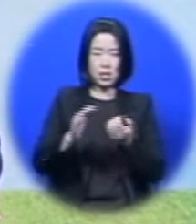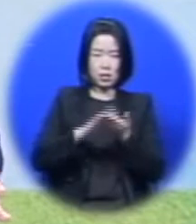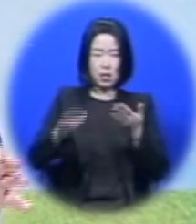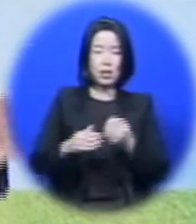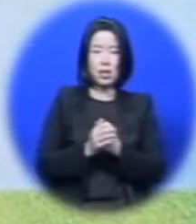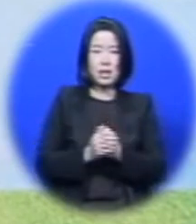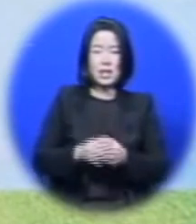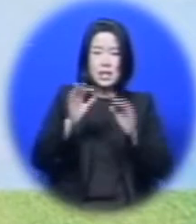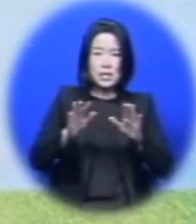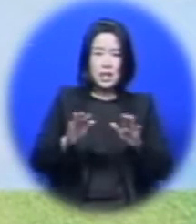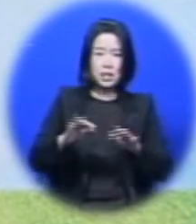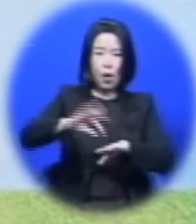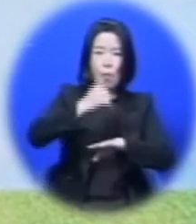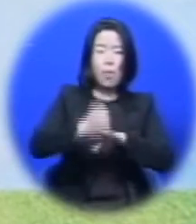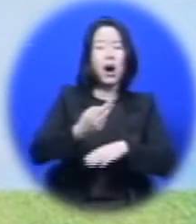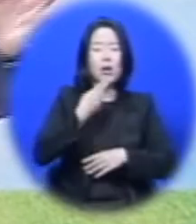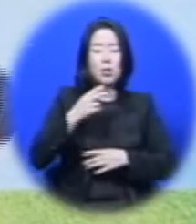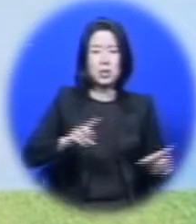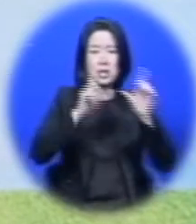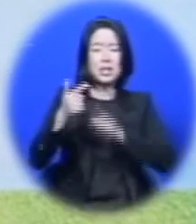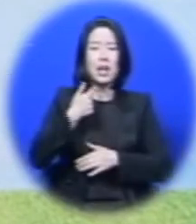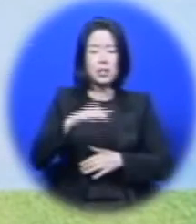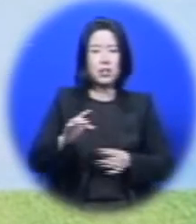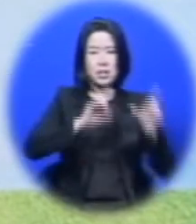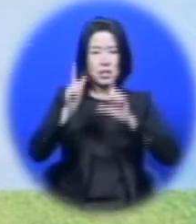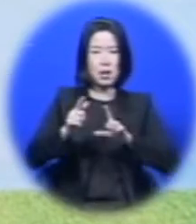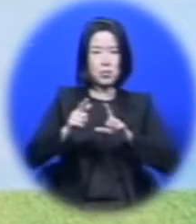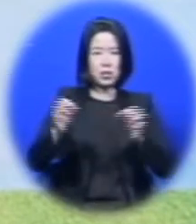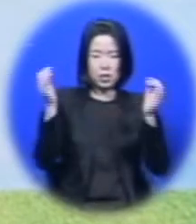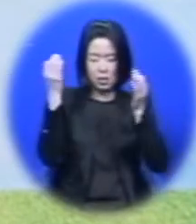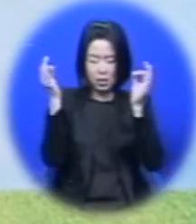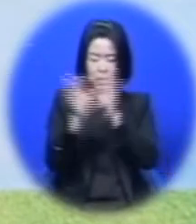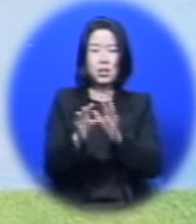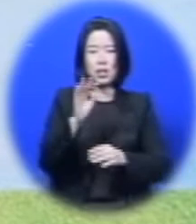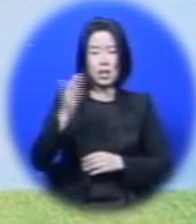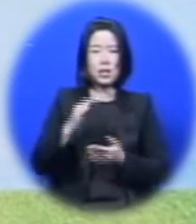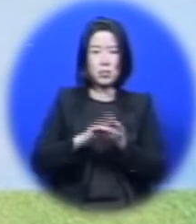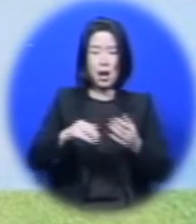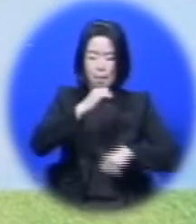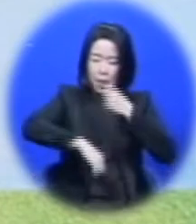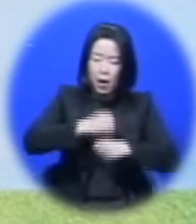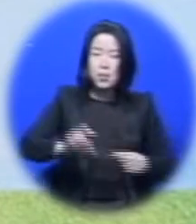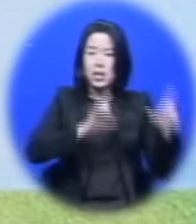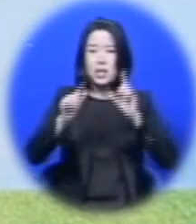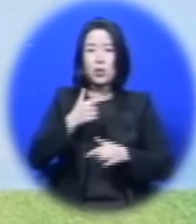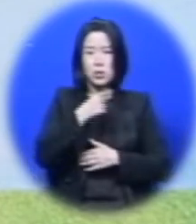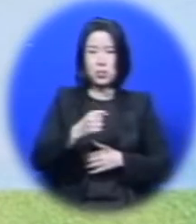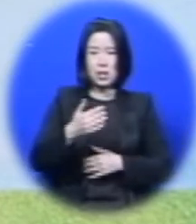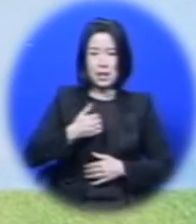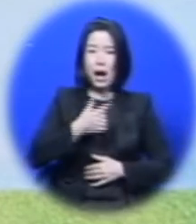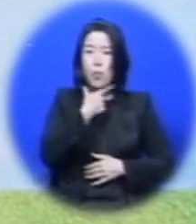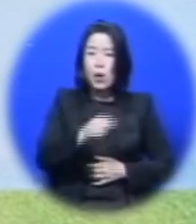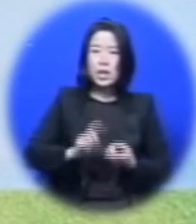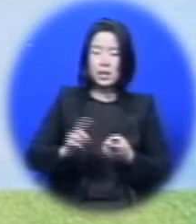여러분 이제는 왕 없이 살던 생활은 청산해야 됩니다. 마음대로 살고 싶어서 여러분이 원하는 대로 살고